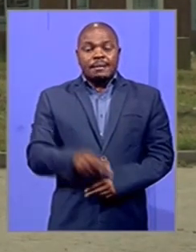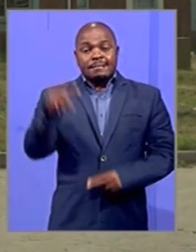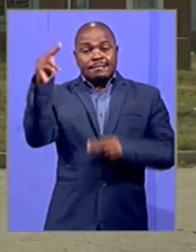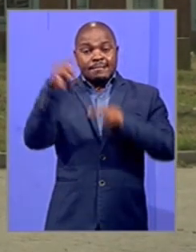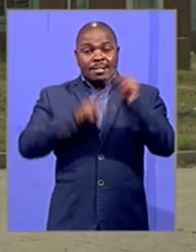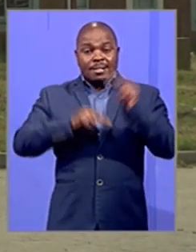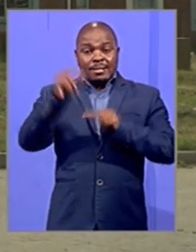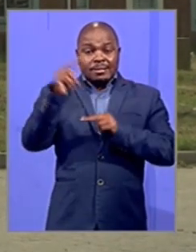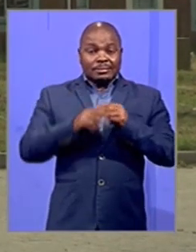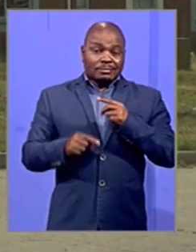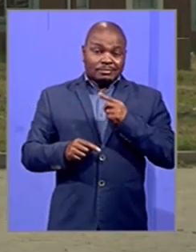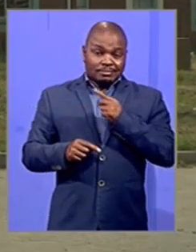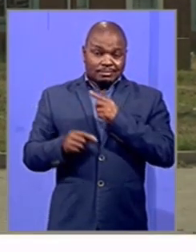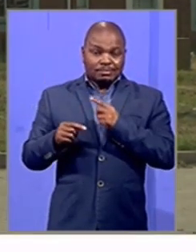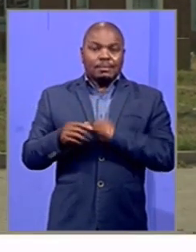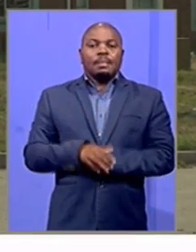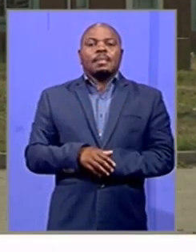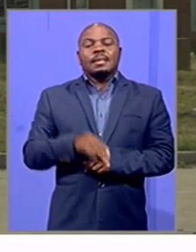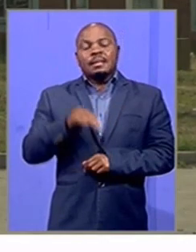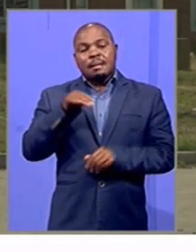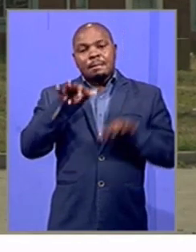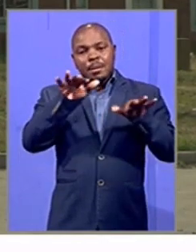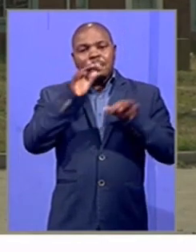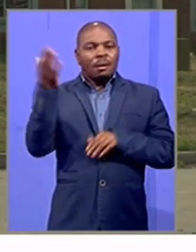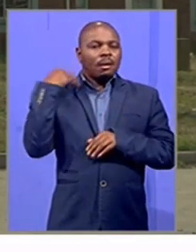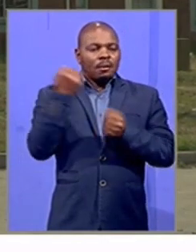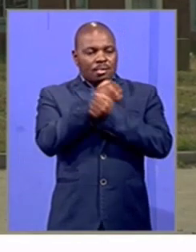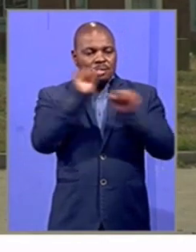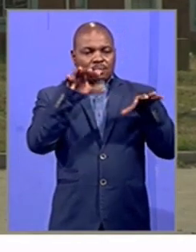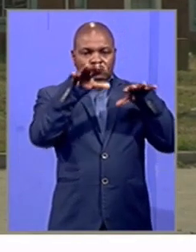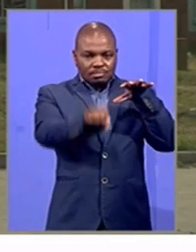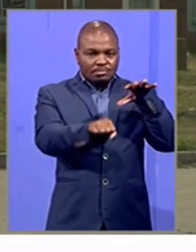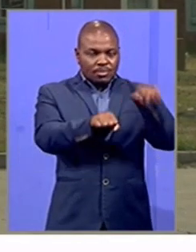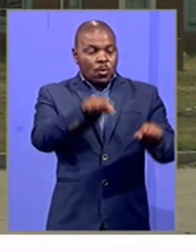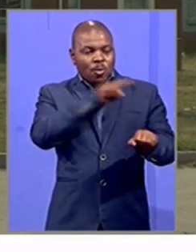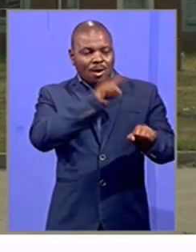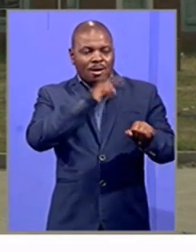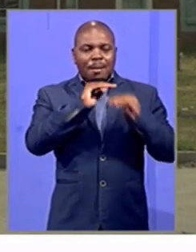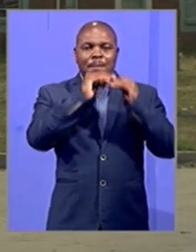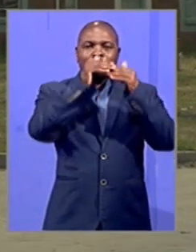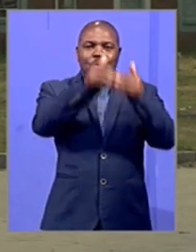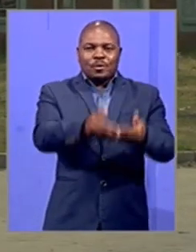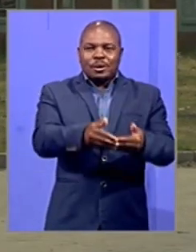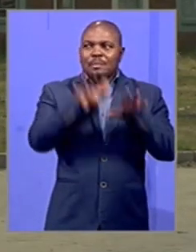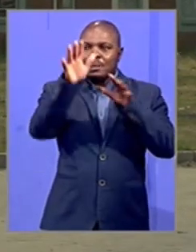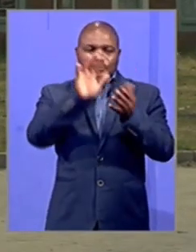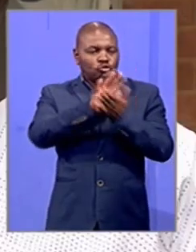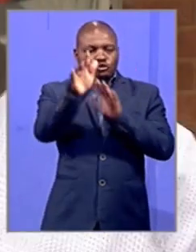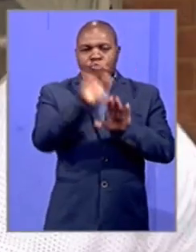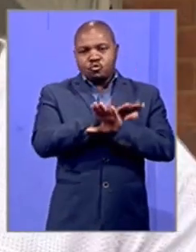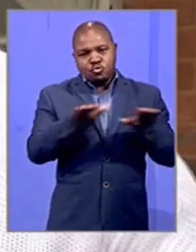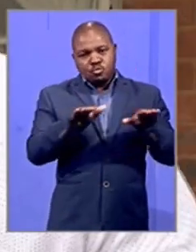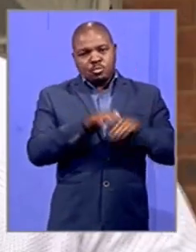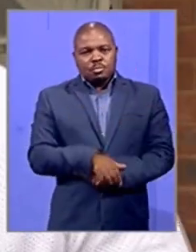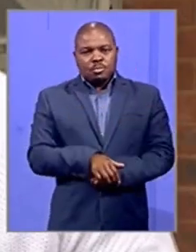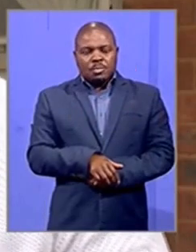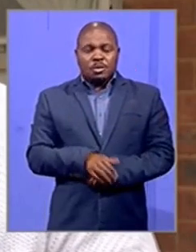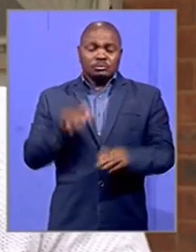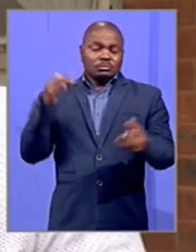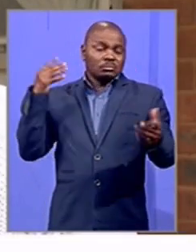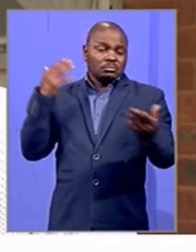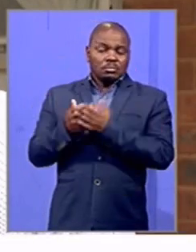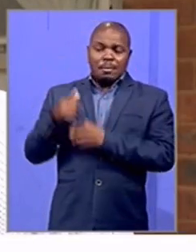Diflete tseno di dula baagi bao ba reng ba ne ba ipaa mo go tsona go di sireletsa kgatlhanong le go senngwa. Re engage le masepala more